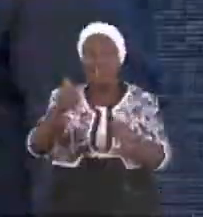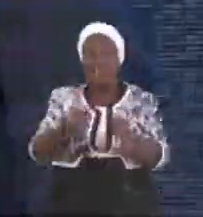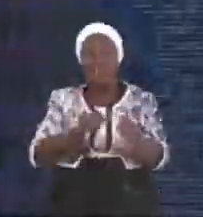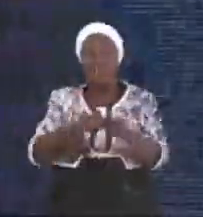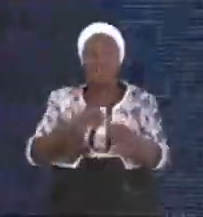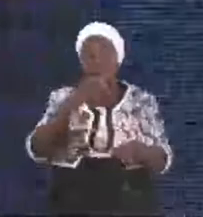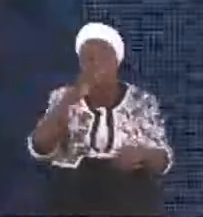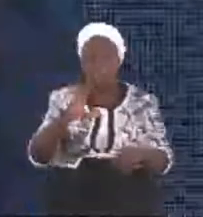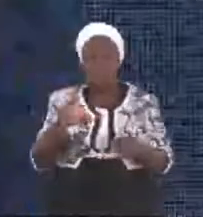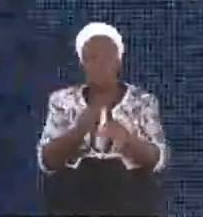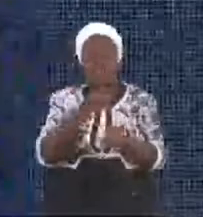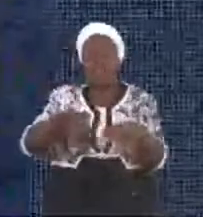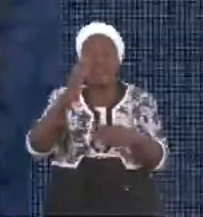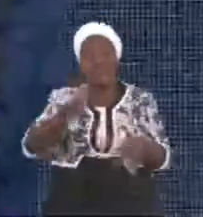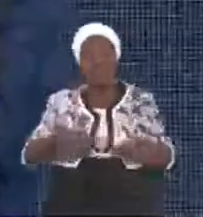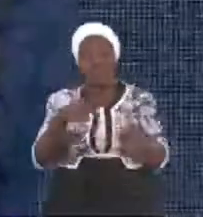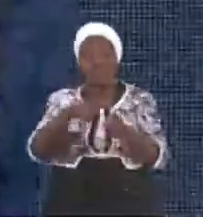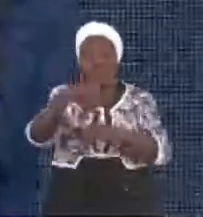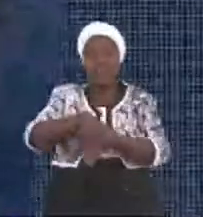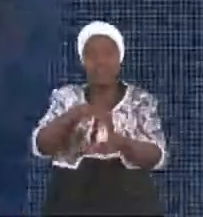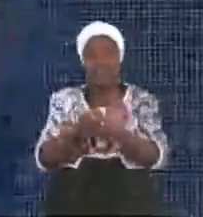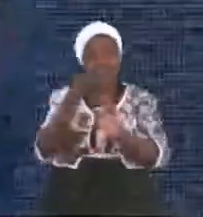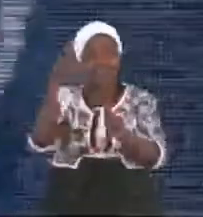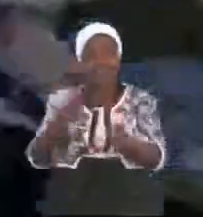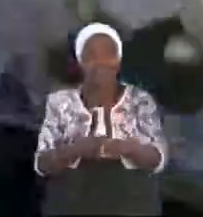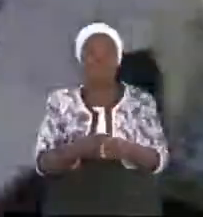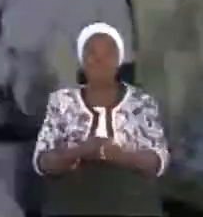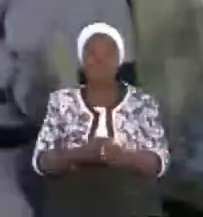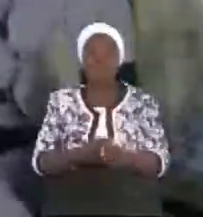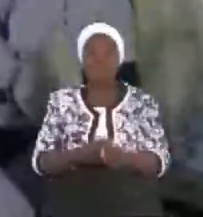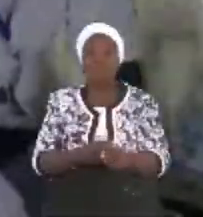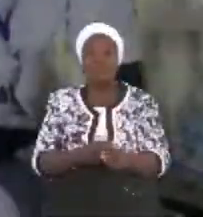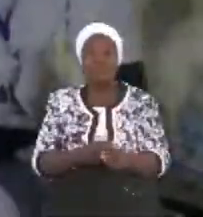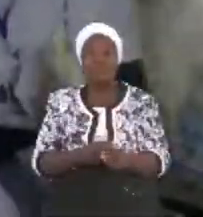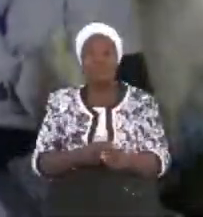malédiction ôtée de ta vie ce soir, au nom de Jésus.